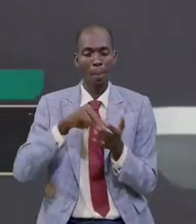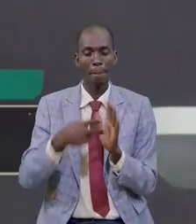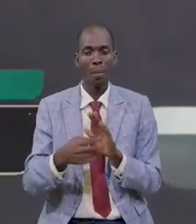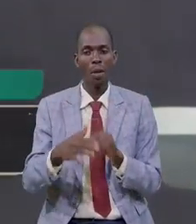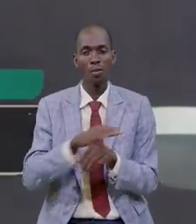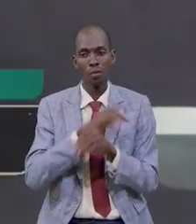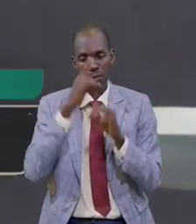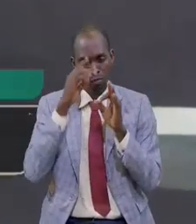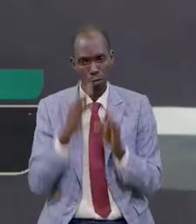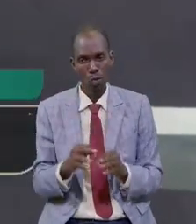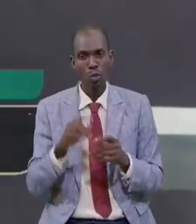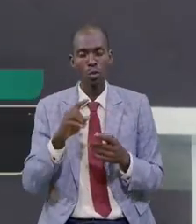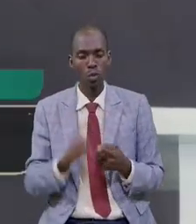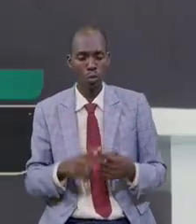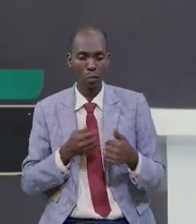de se démarquer